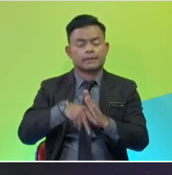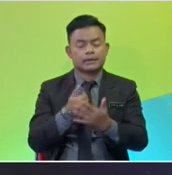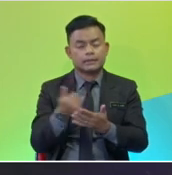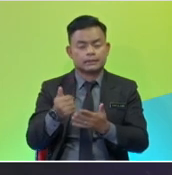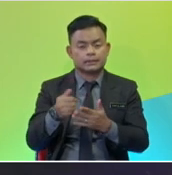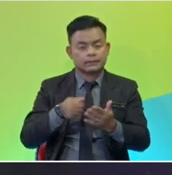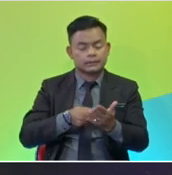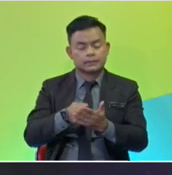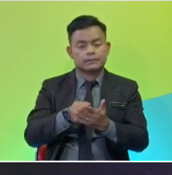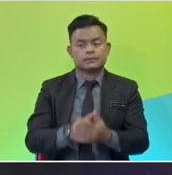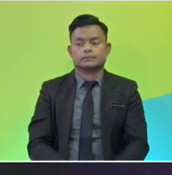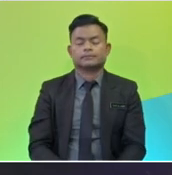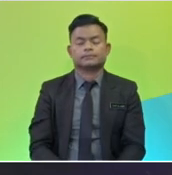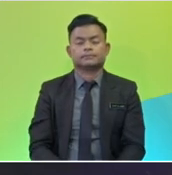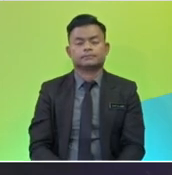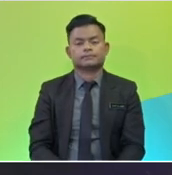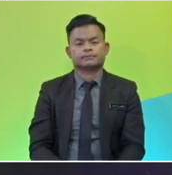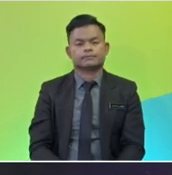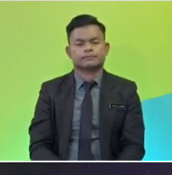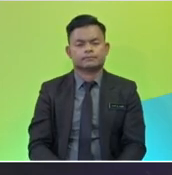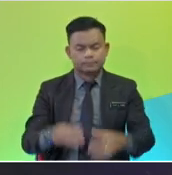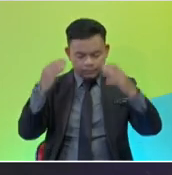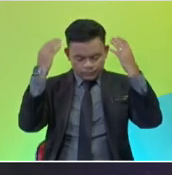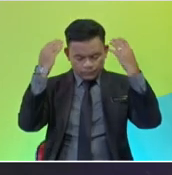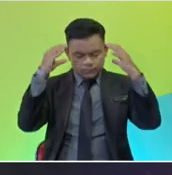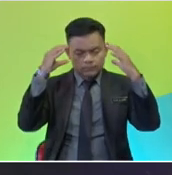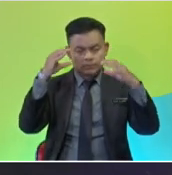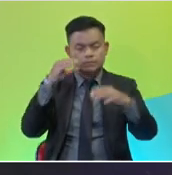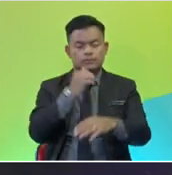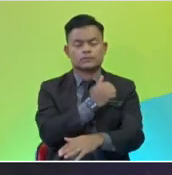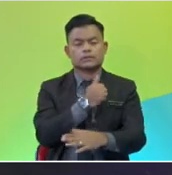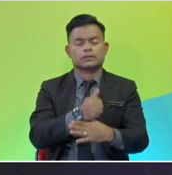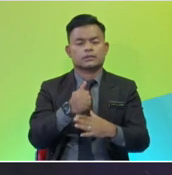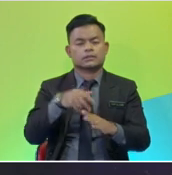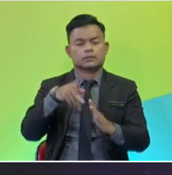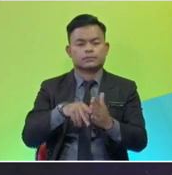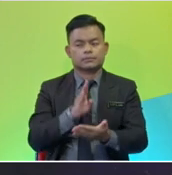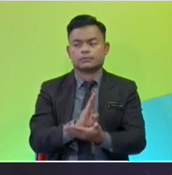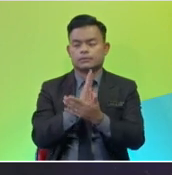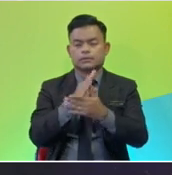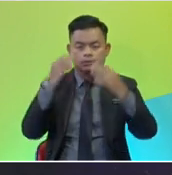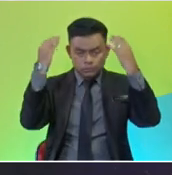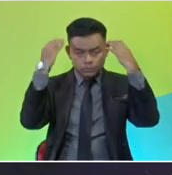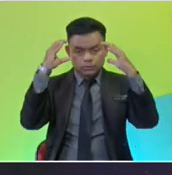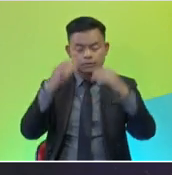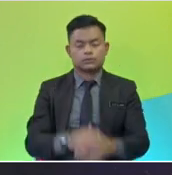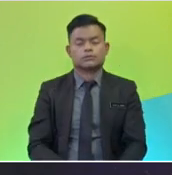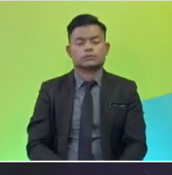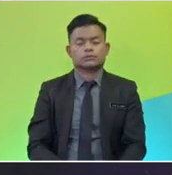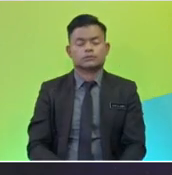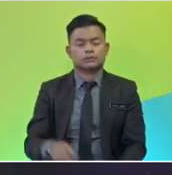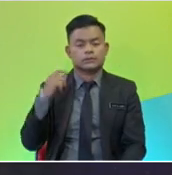daripada guru ataupun pembantu guru okey di belakang ni okey dah main air tadi kita ada